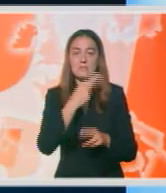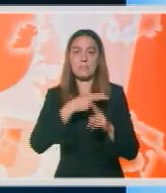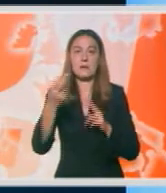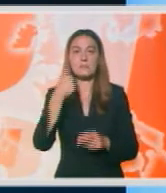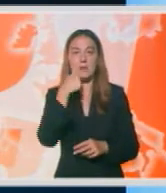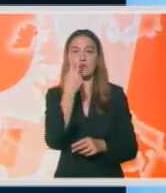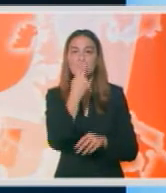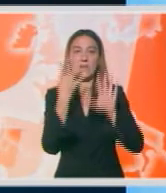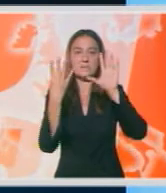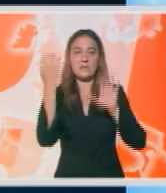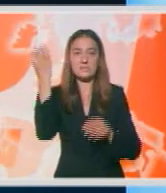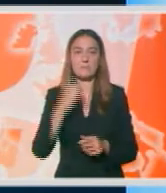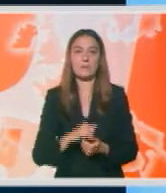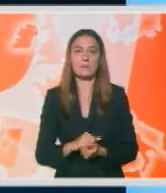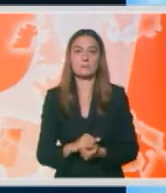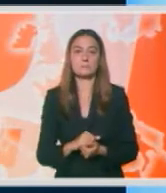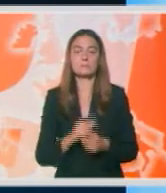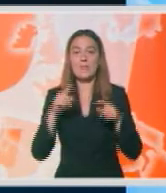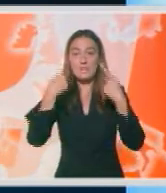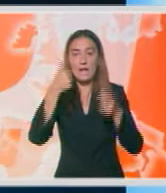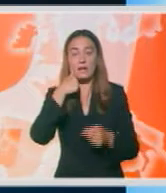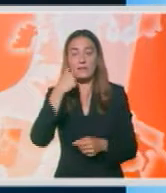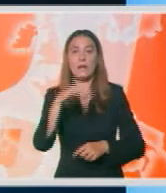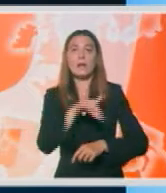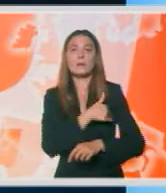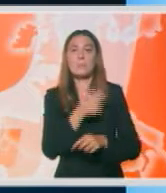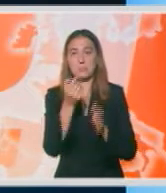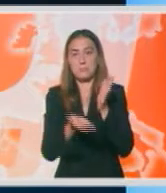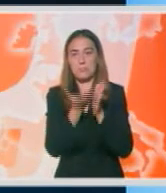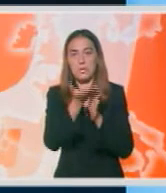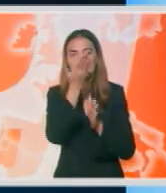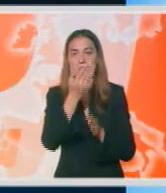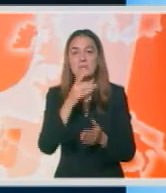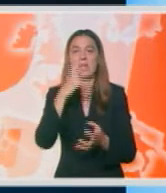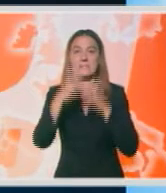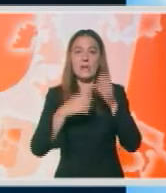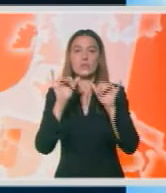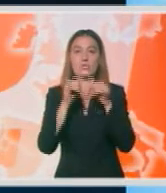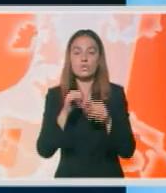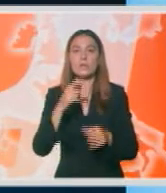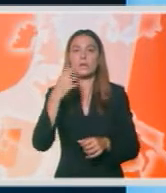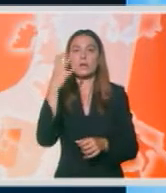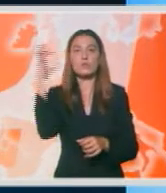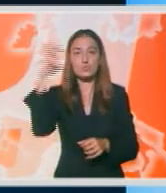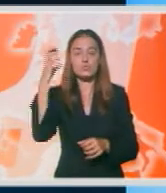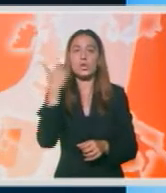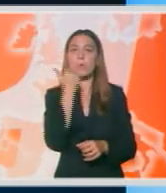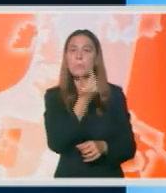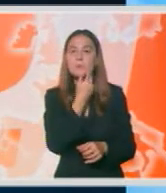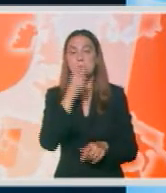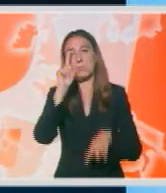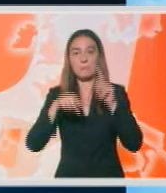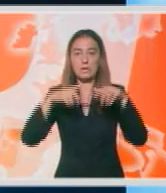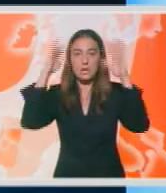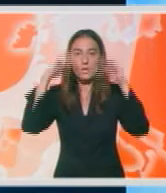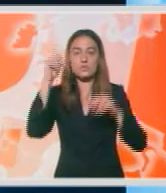maksimalna dnevna 29 stepeni. Narednih dana temperatura u porastu. U sredu i četvrtak pretežno sunčano, posle podne ponegde